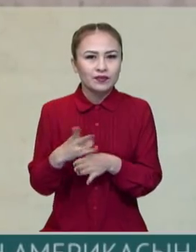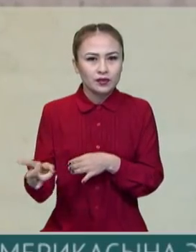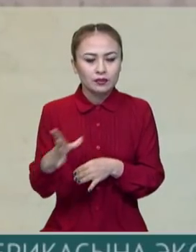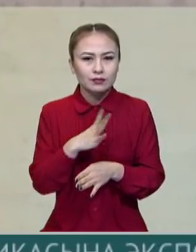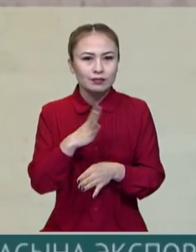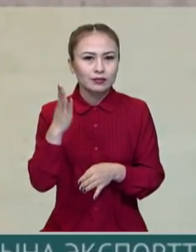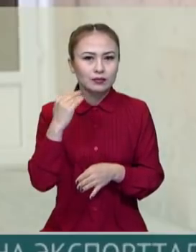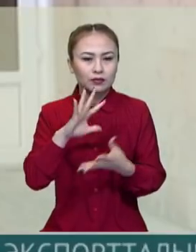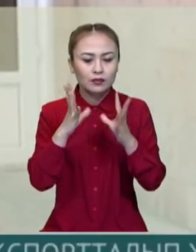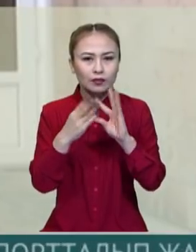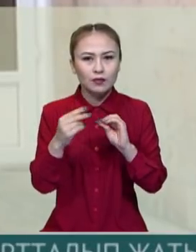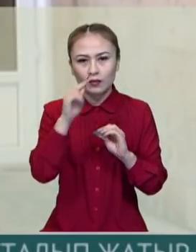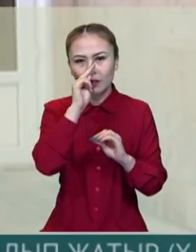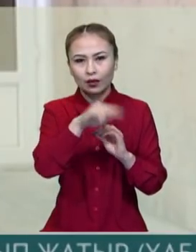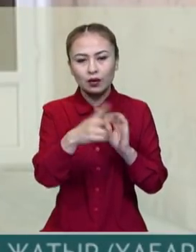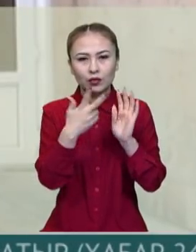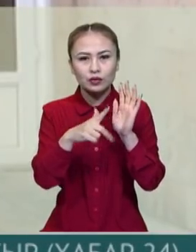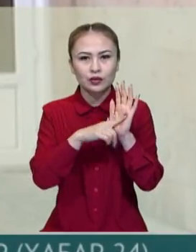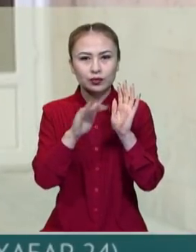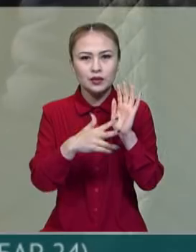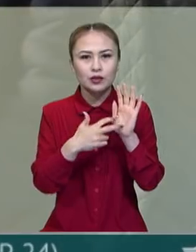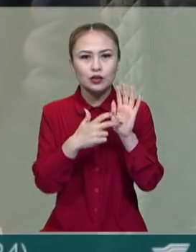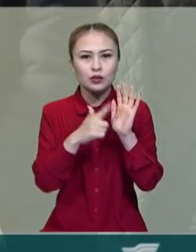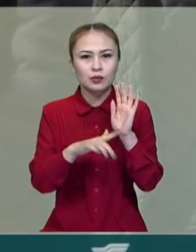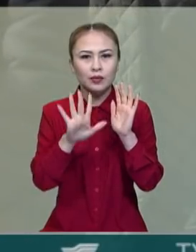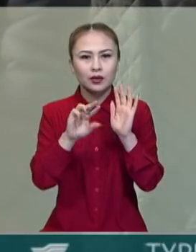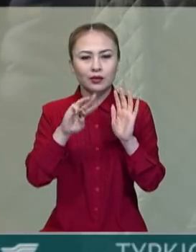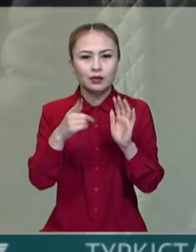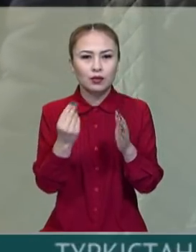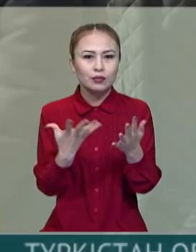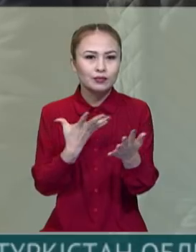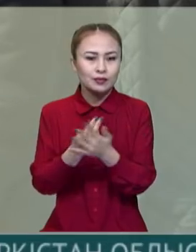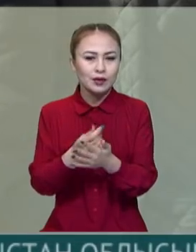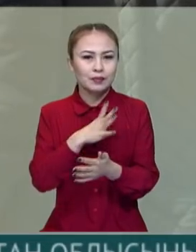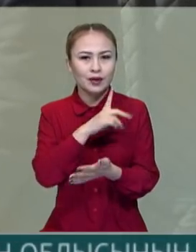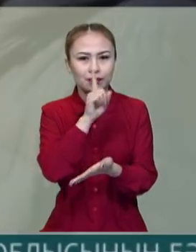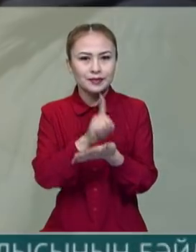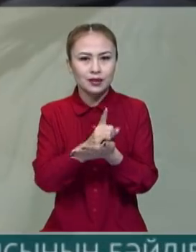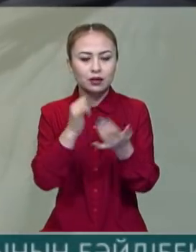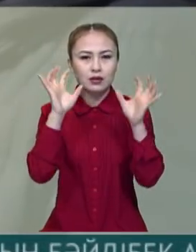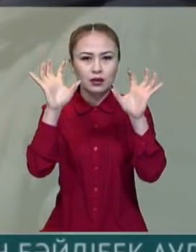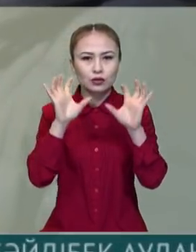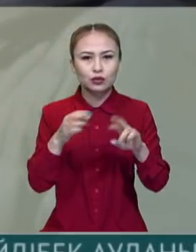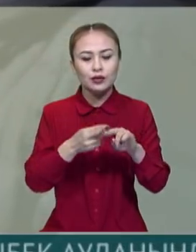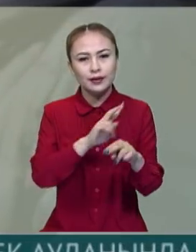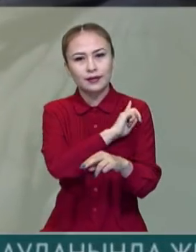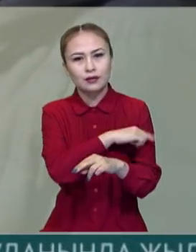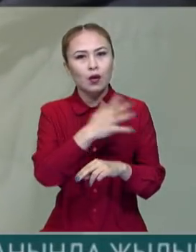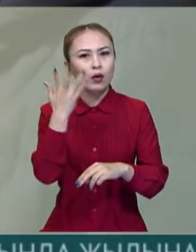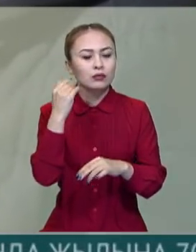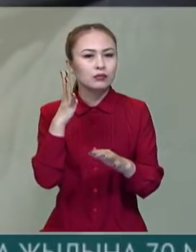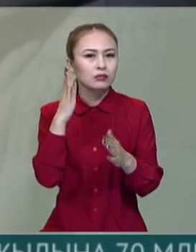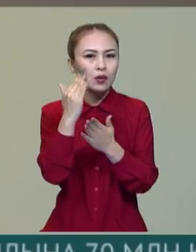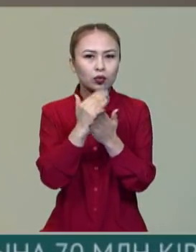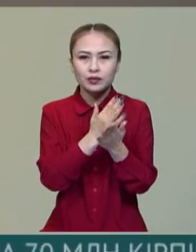жеңіл зиян келтіру деп танып, кінәлі тұлғаны 37.875 теңге төлеуге міндеттеді. Қаулы заңды күшіне енген